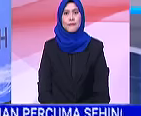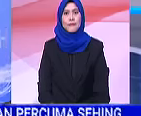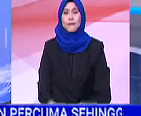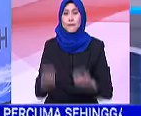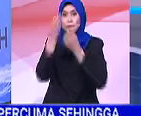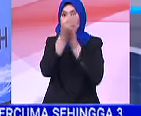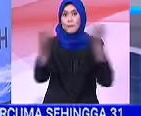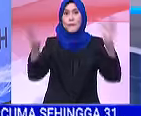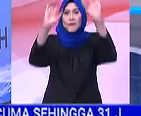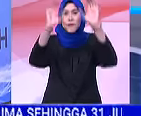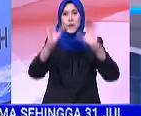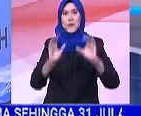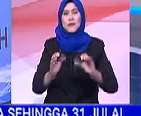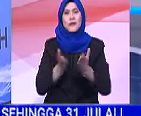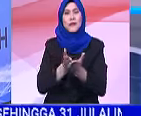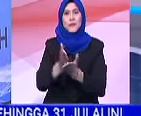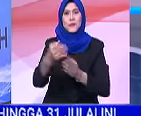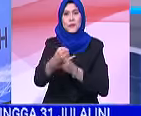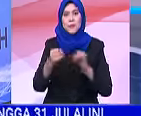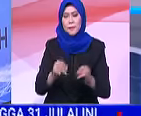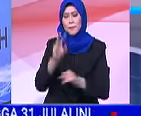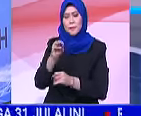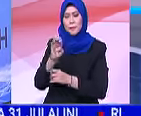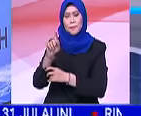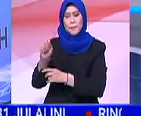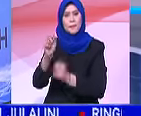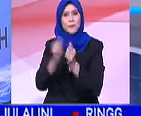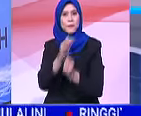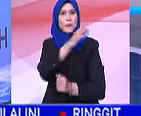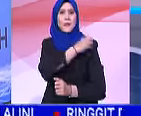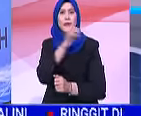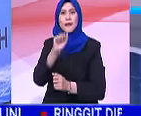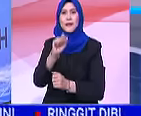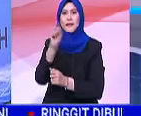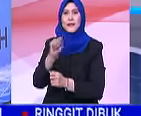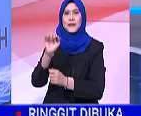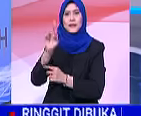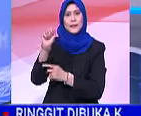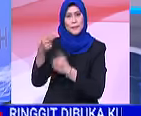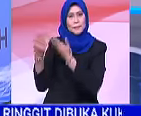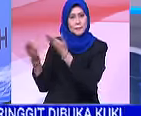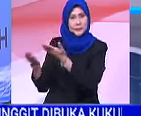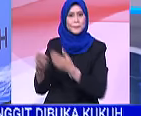Untuk laporan cuaca semasa, langsung ke Jabatan Meteorologi bersama pegawainya Azirah Syamsuddin. Silakan.